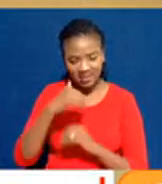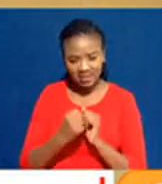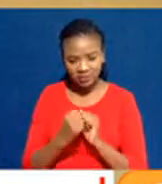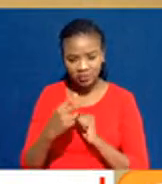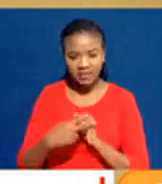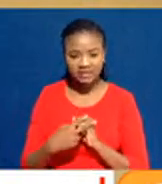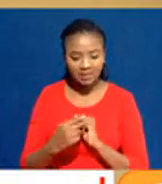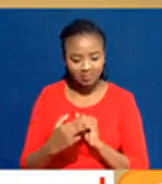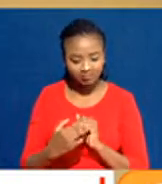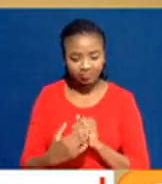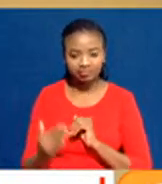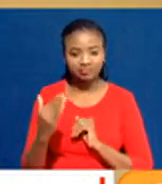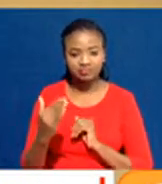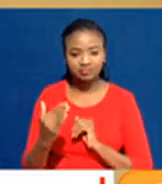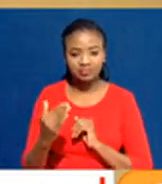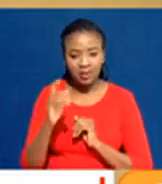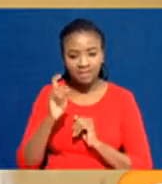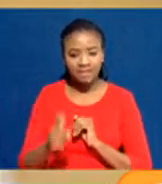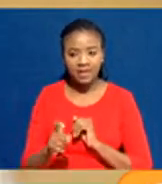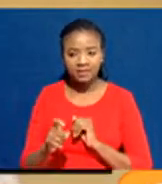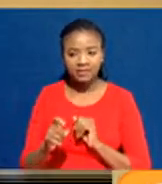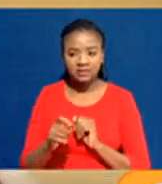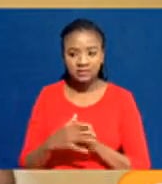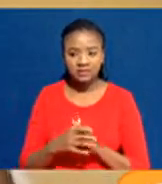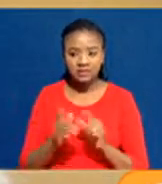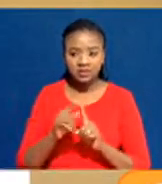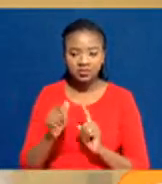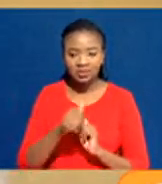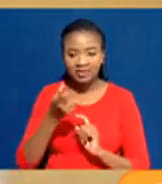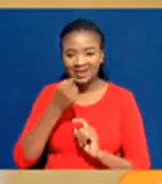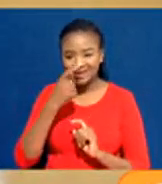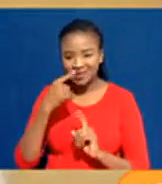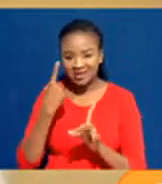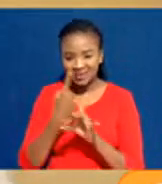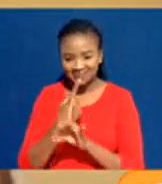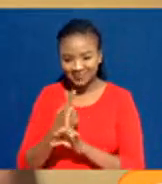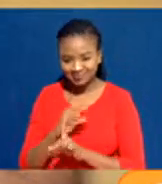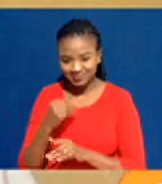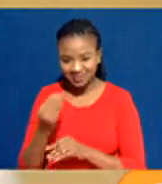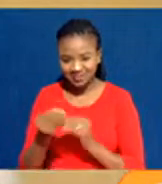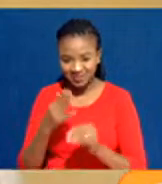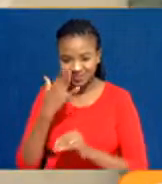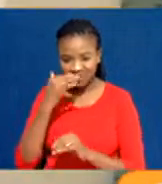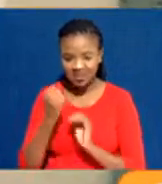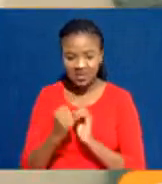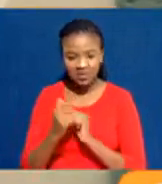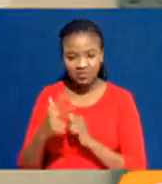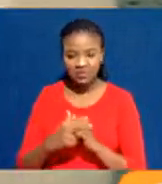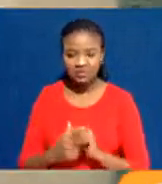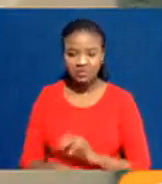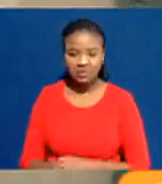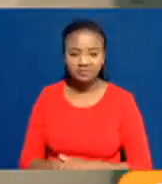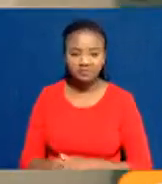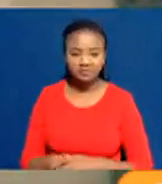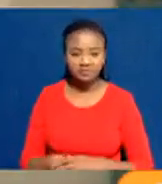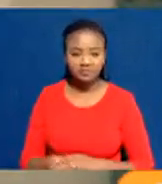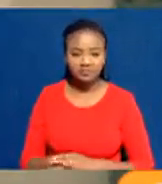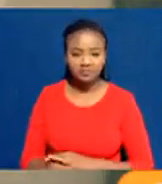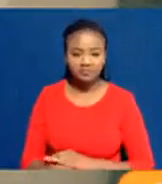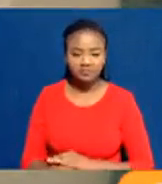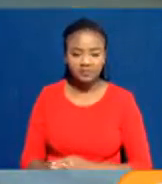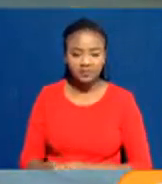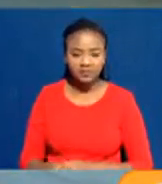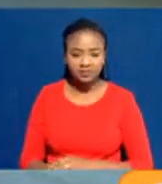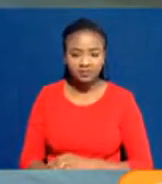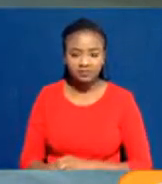thiobicarbonate na paramomycin kila siku asubuhi kwa siku 17. Shirika la DNDi